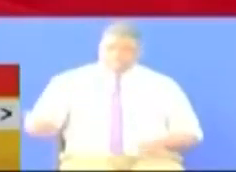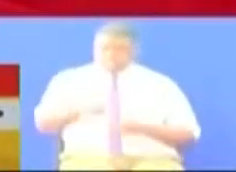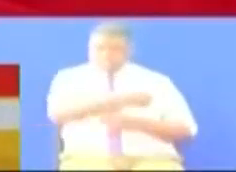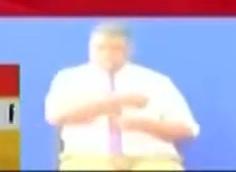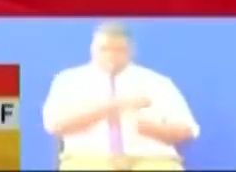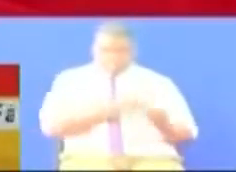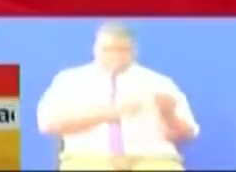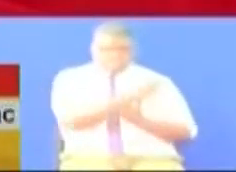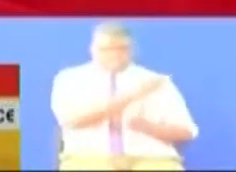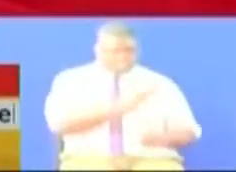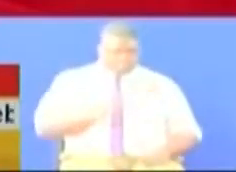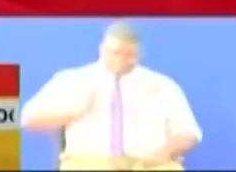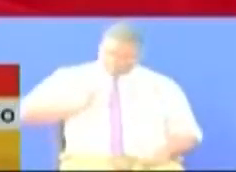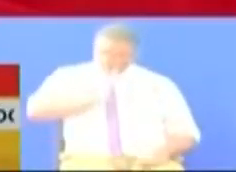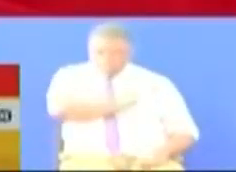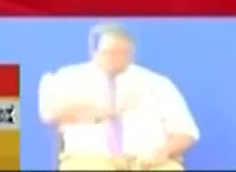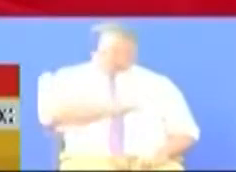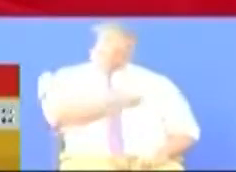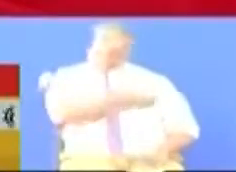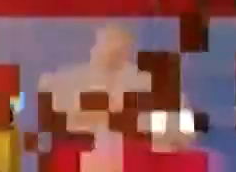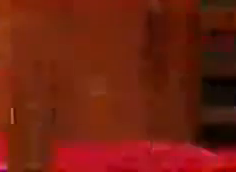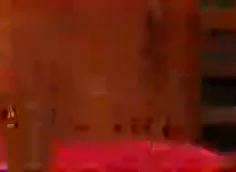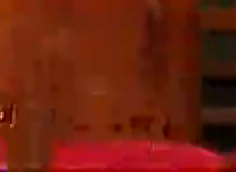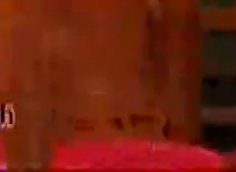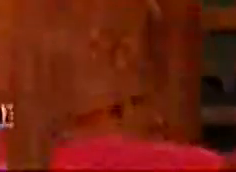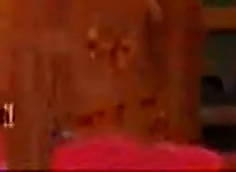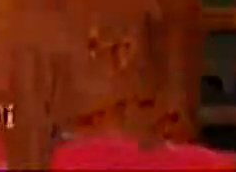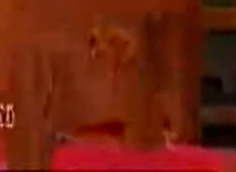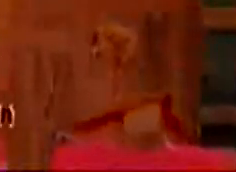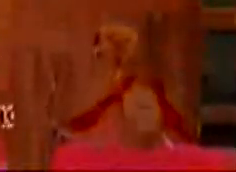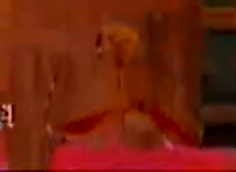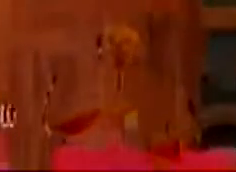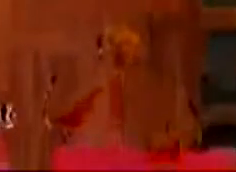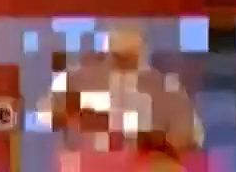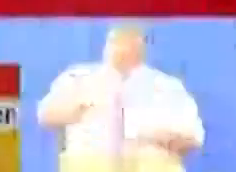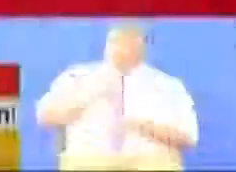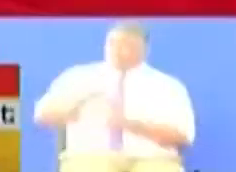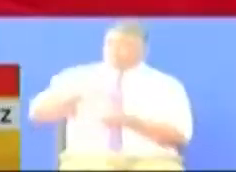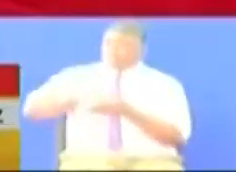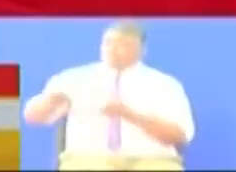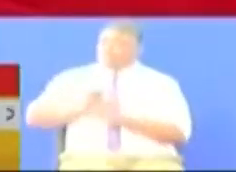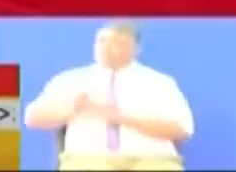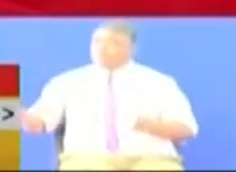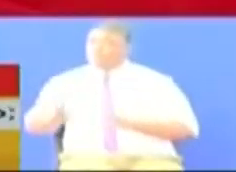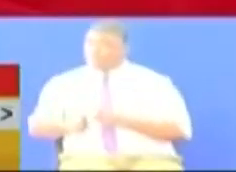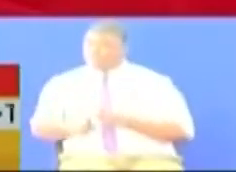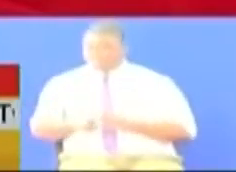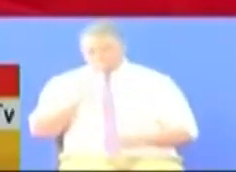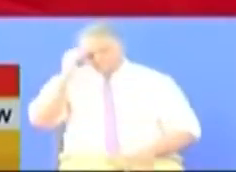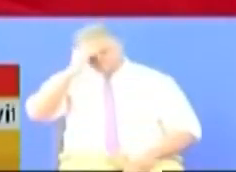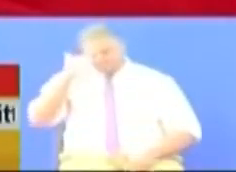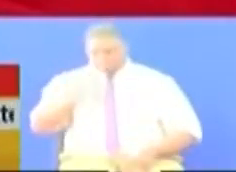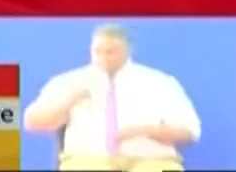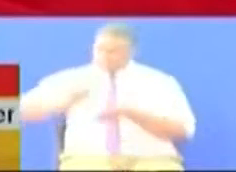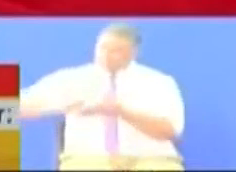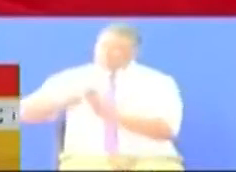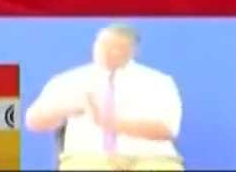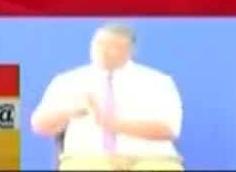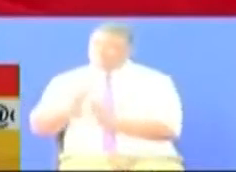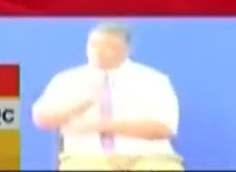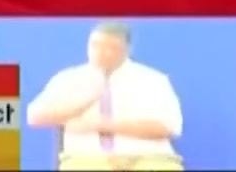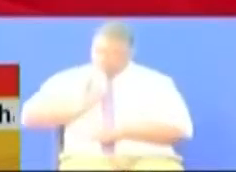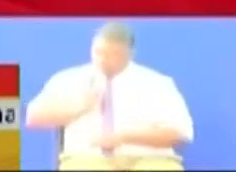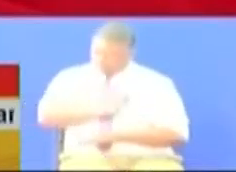Hili limewezekana, walio wengi wamelipa madeni yao. Sasa tulifikiri strategies zilizotumika na bodi ya mikopo zingeweza pia kutumiwa na